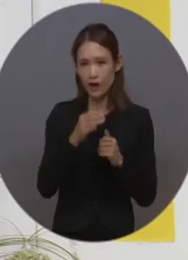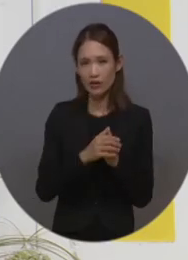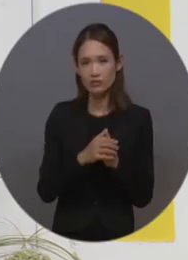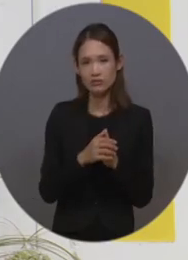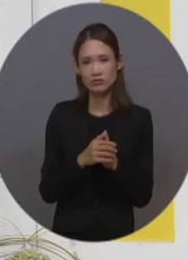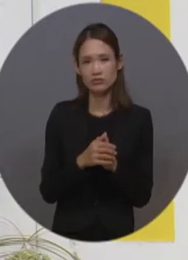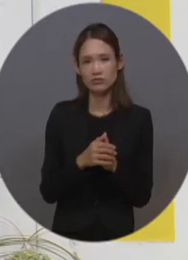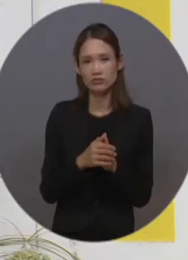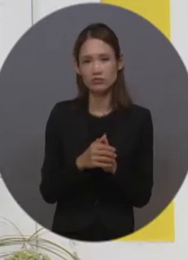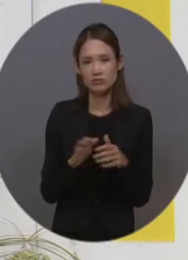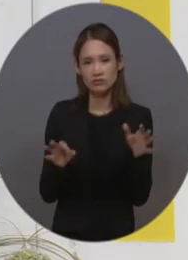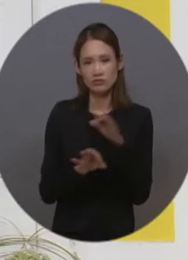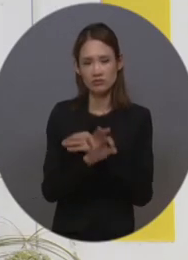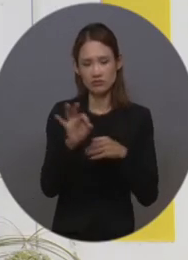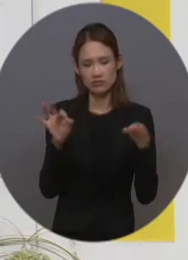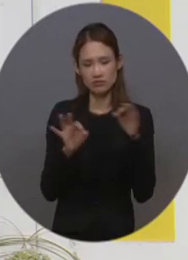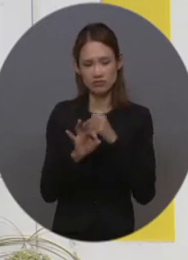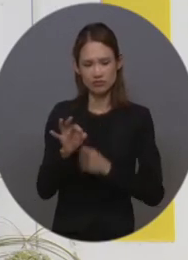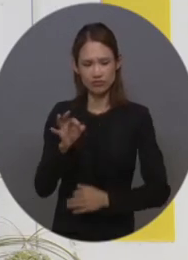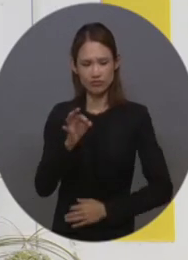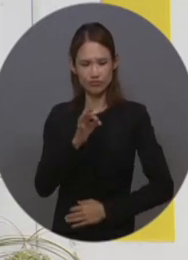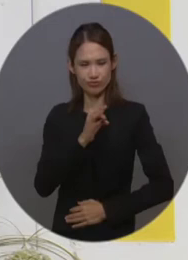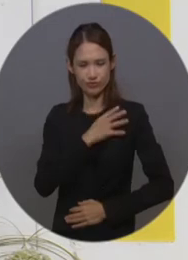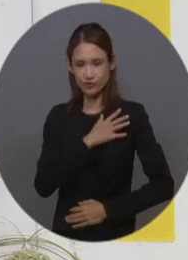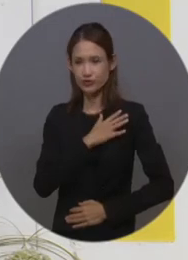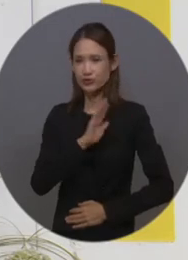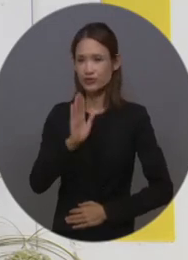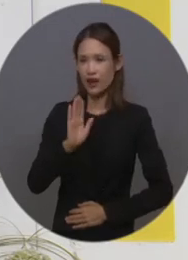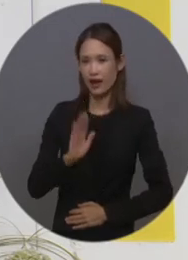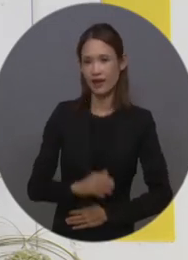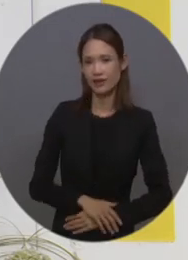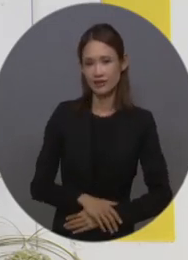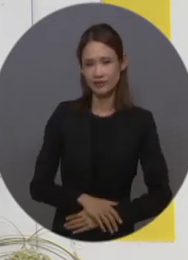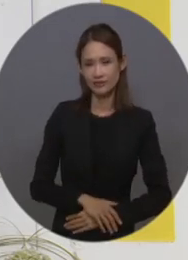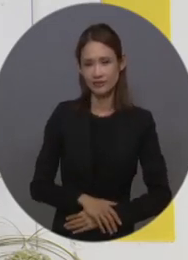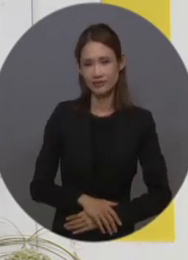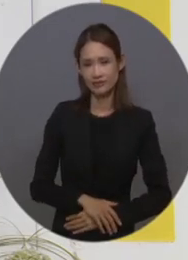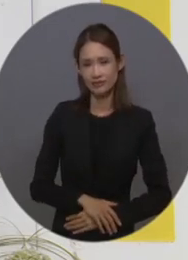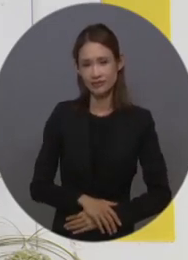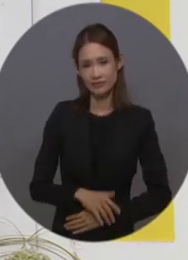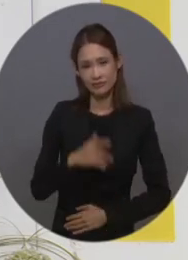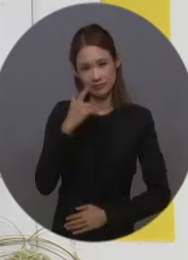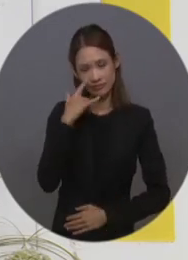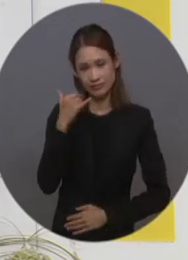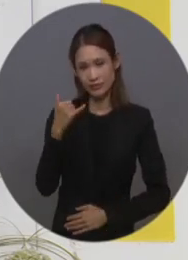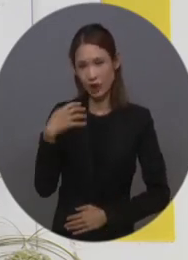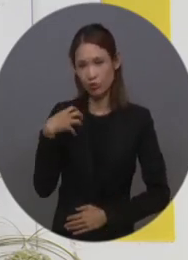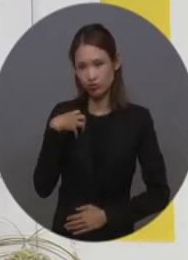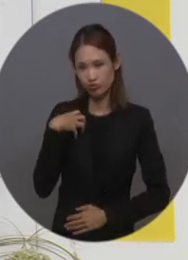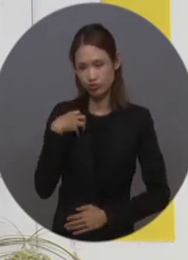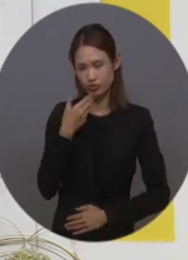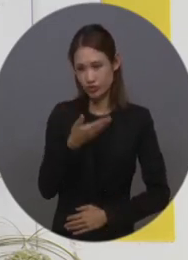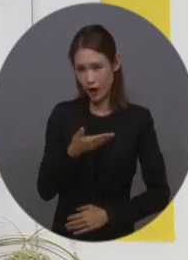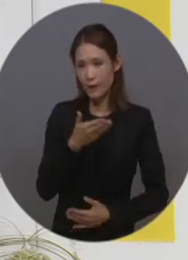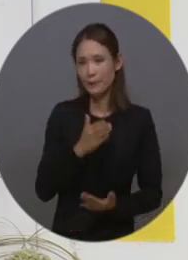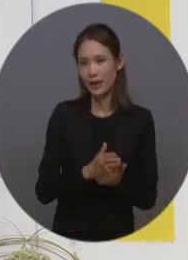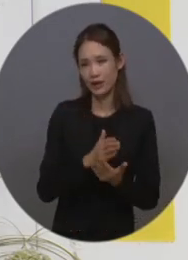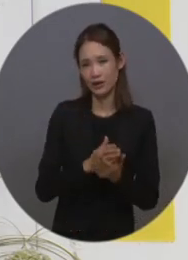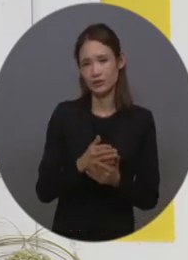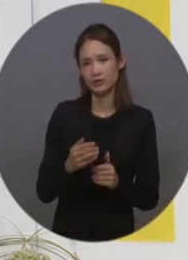뭐 경제적으로 뭐 큰 부잣집은 아니었거든요. 그래서 그러면 부모님들한테 부담 드리지